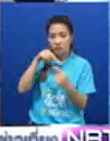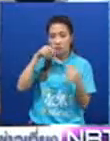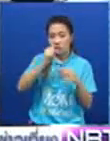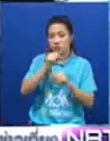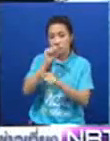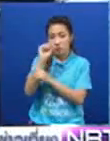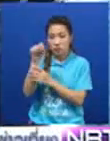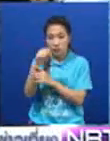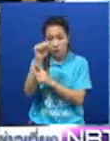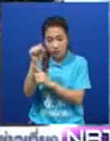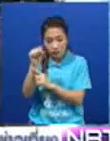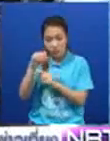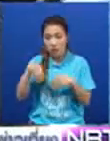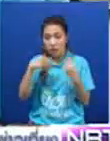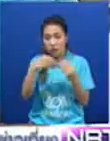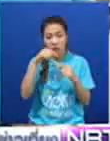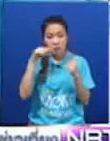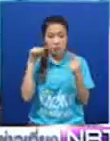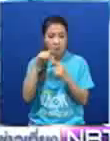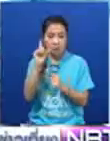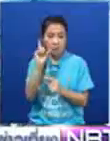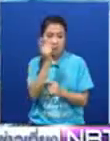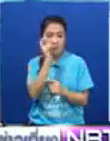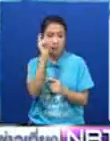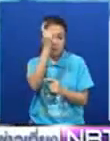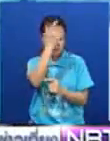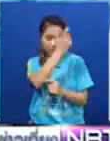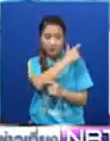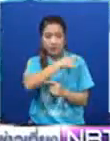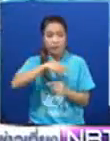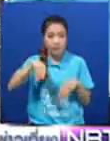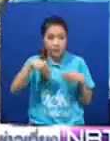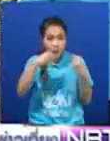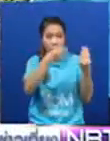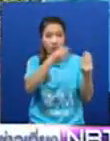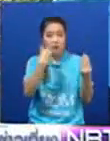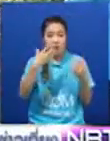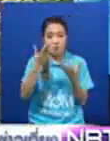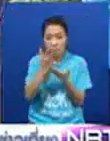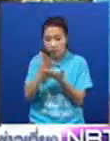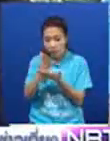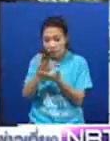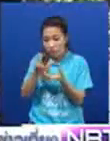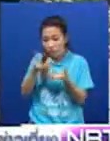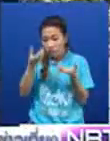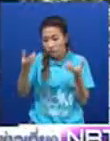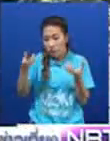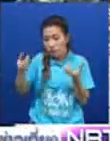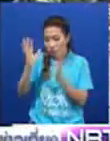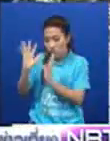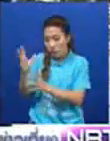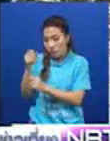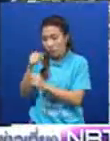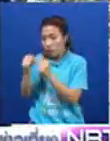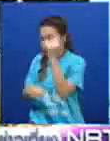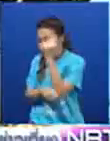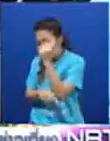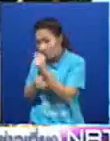ะห์ถวายเป็นพระราชกุศลสมเด็จพระนางเจ้าพระบรมราชินีนาถและอีกส่วนหนึ่งจะสงเคราะห์ให้แก่ผู้ยากไร้และ